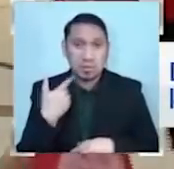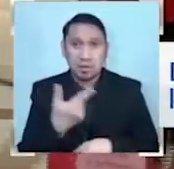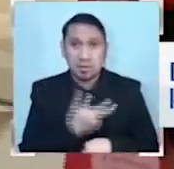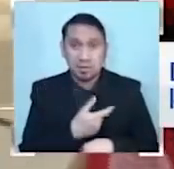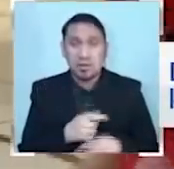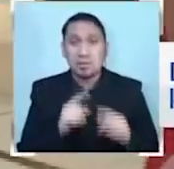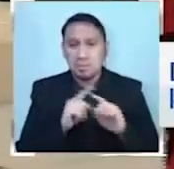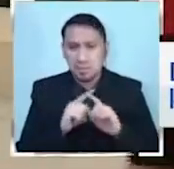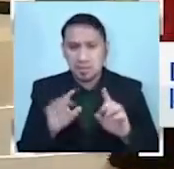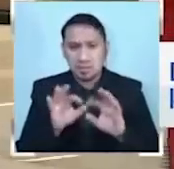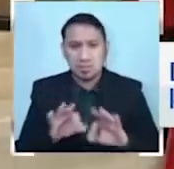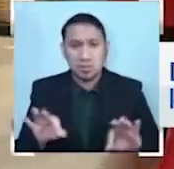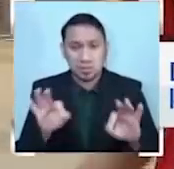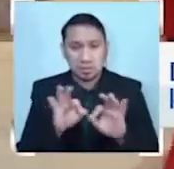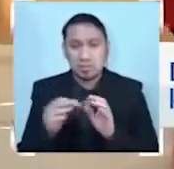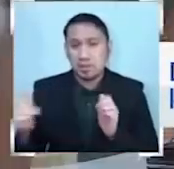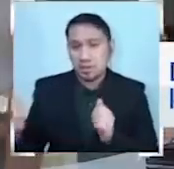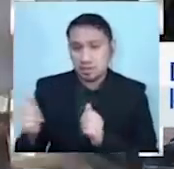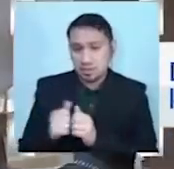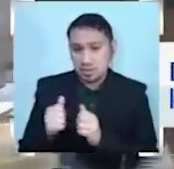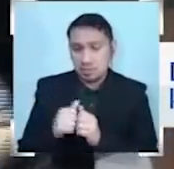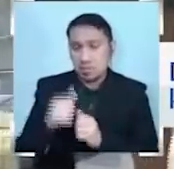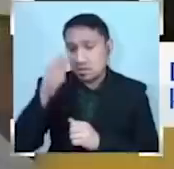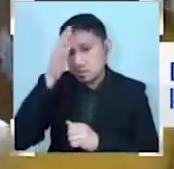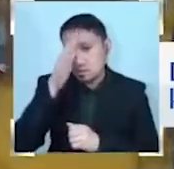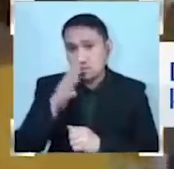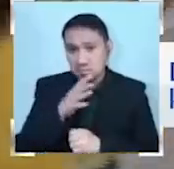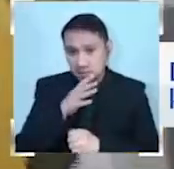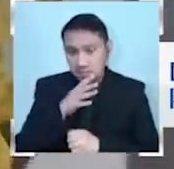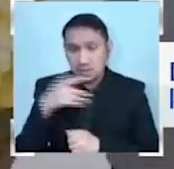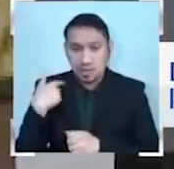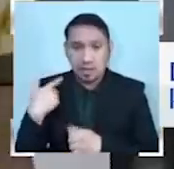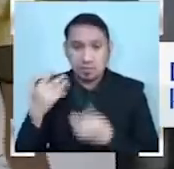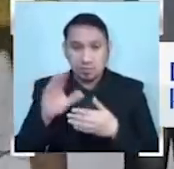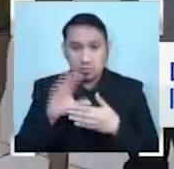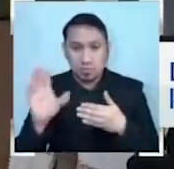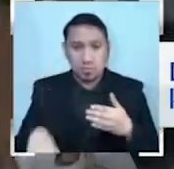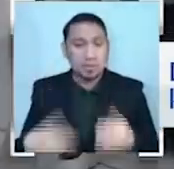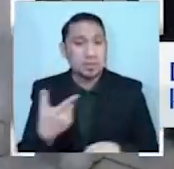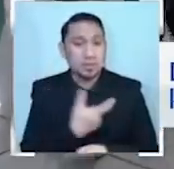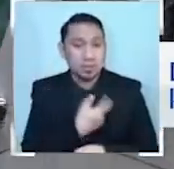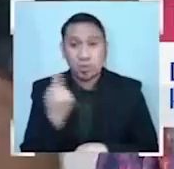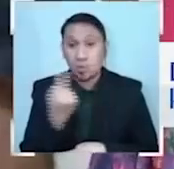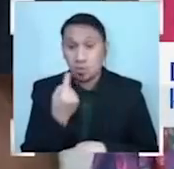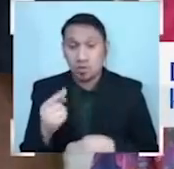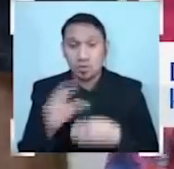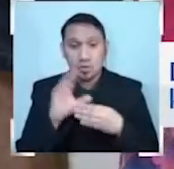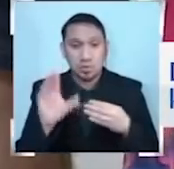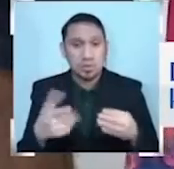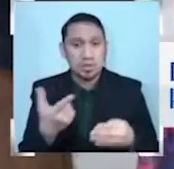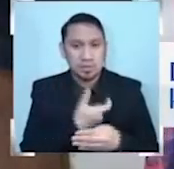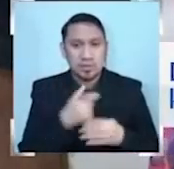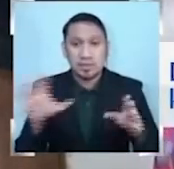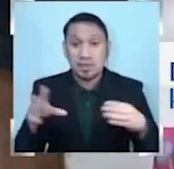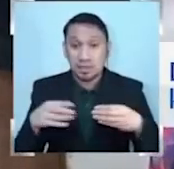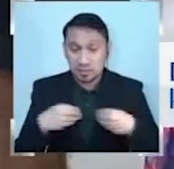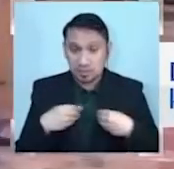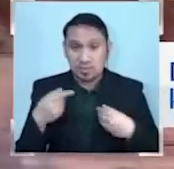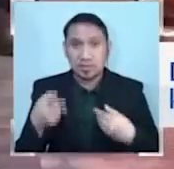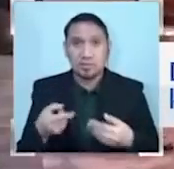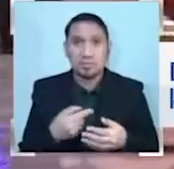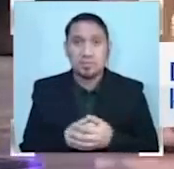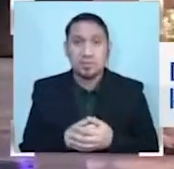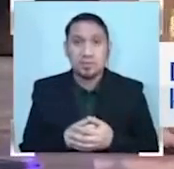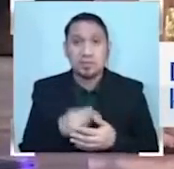basta may kasamang fully vaccinated na magulang o guardian. Mga fully vaccinated lang din kasi ang mga tatanggapin sa mga indoor venue base